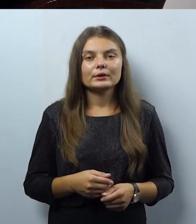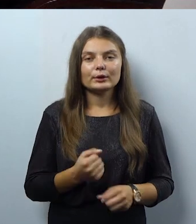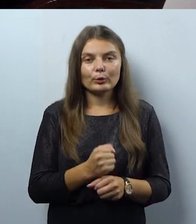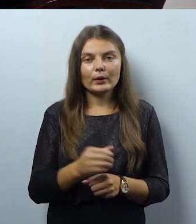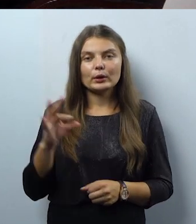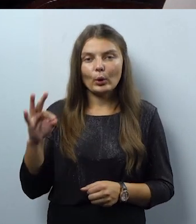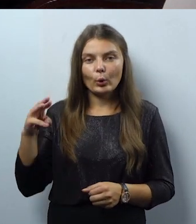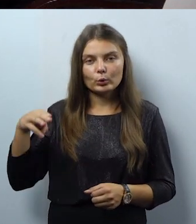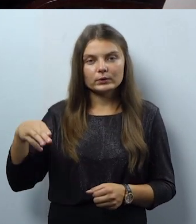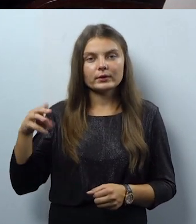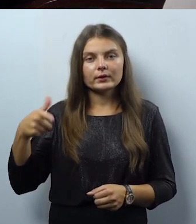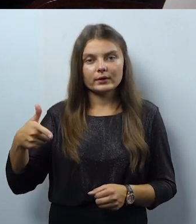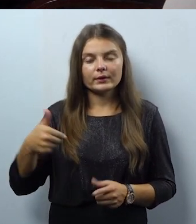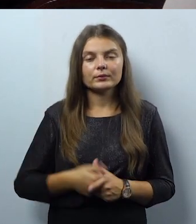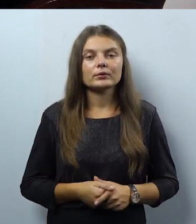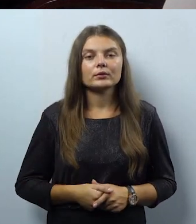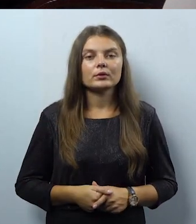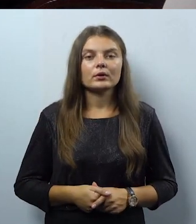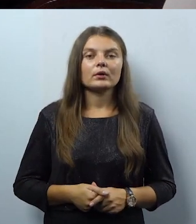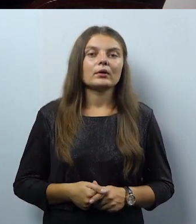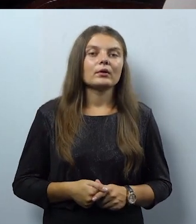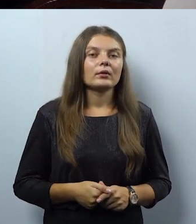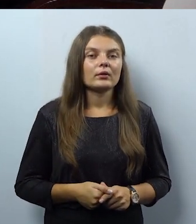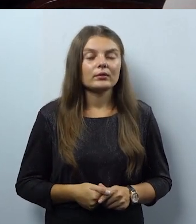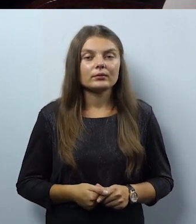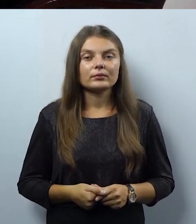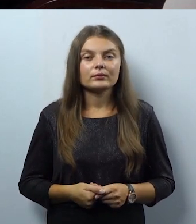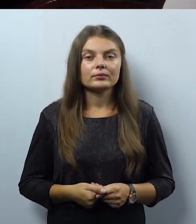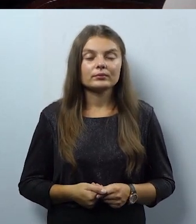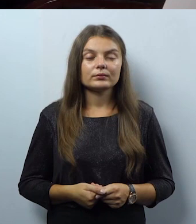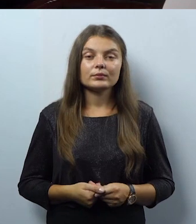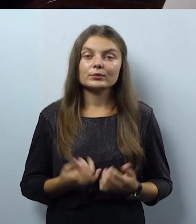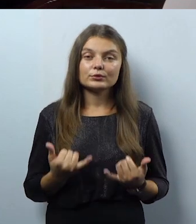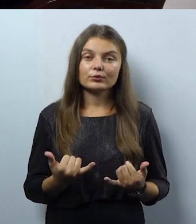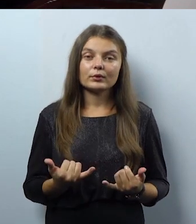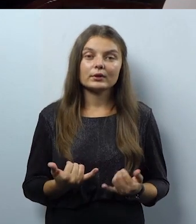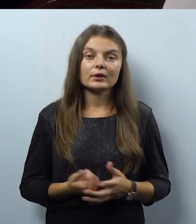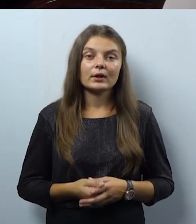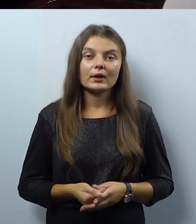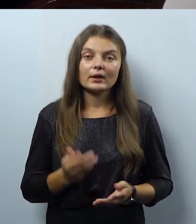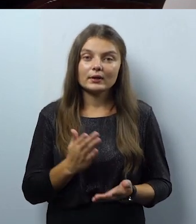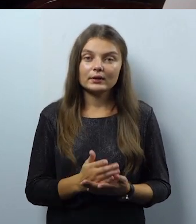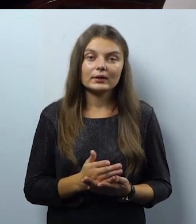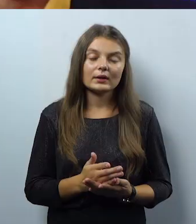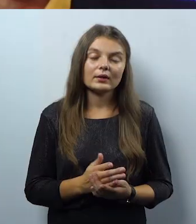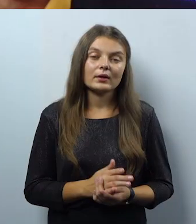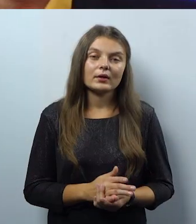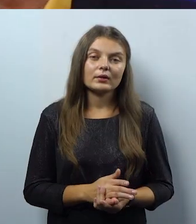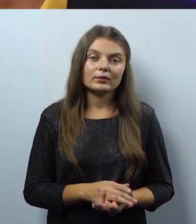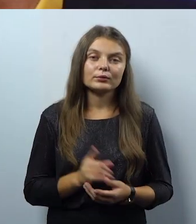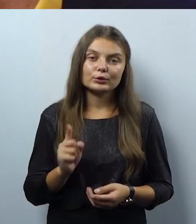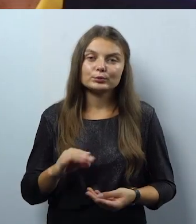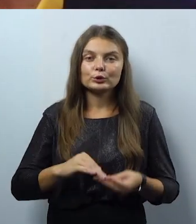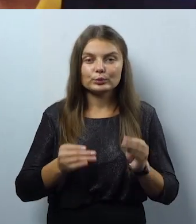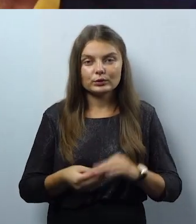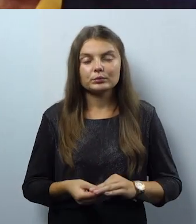скільки так, мільйонів так, і які речі. Ми також багато втратили і на первинці, на медицині, особливо це пов'язано з селами. Угу. Пані